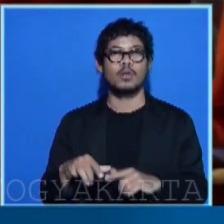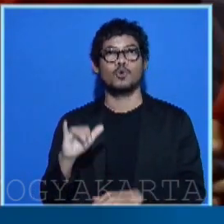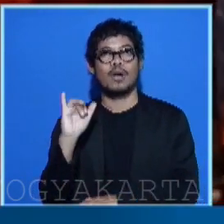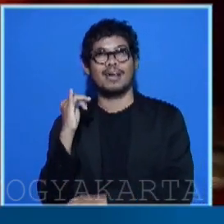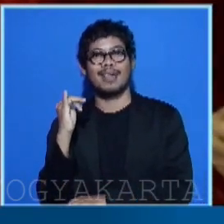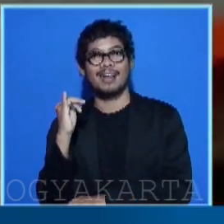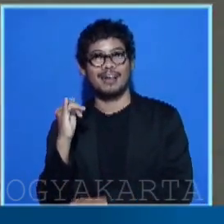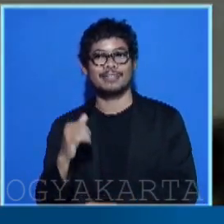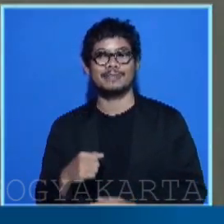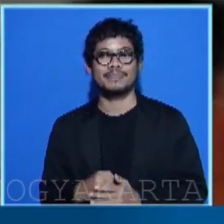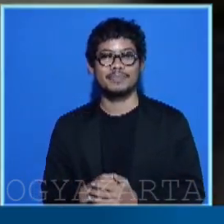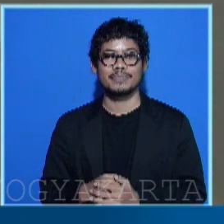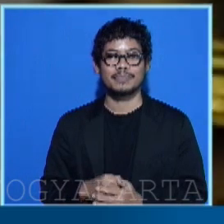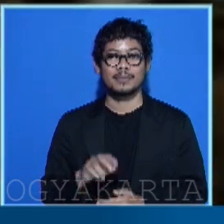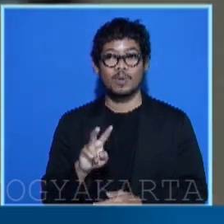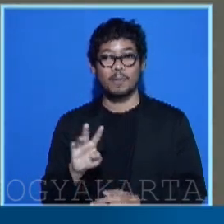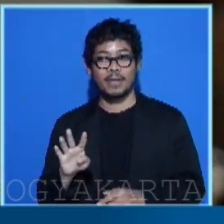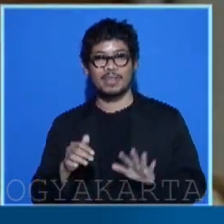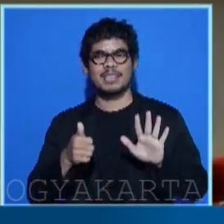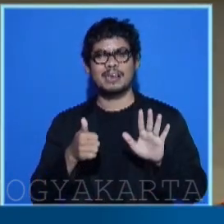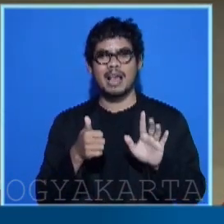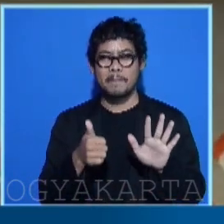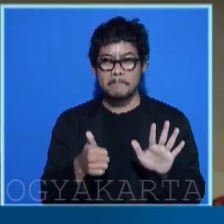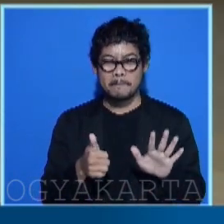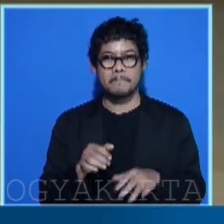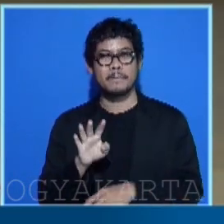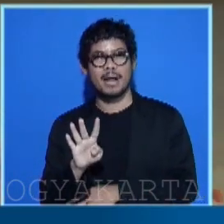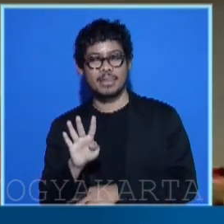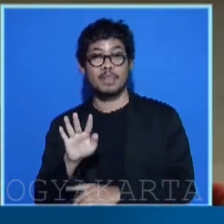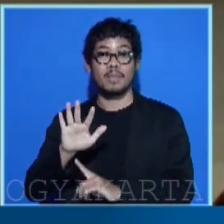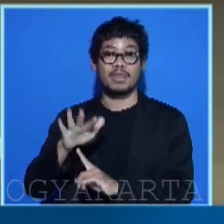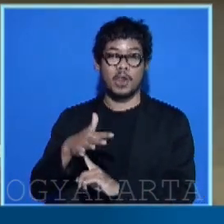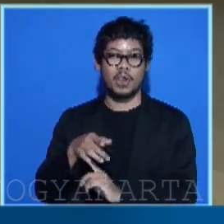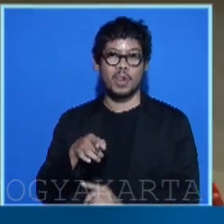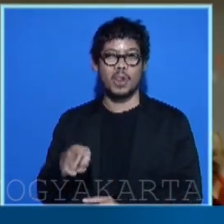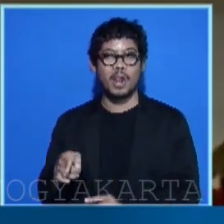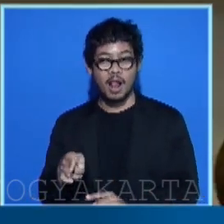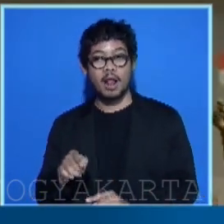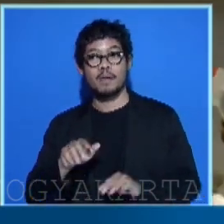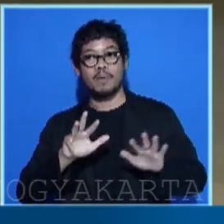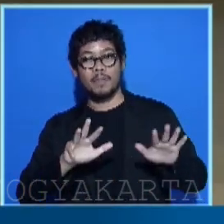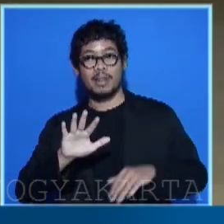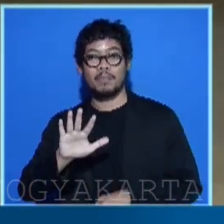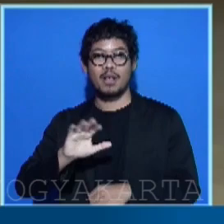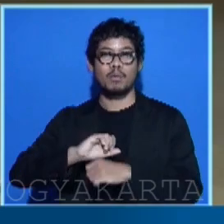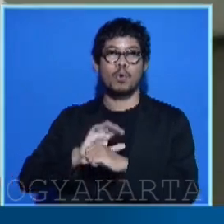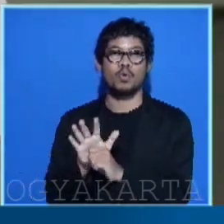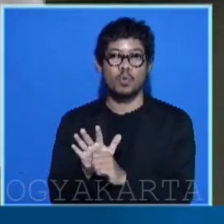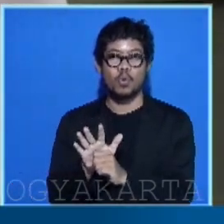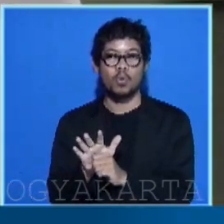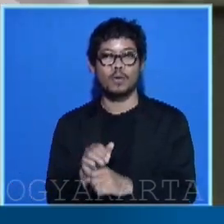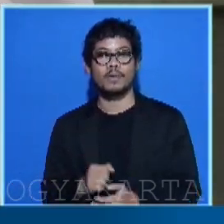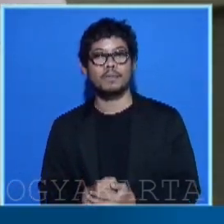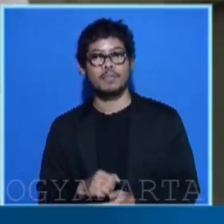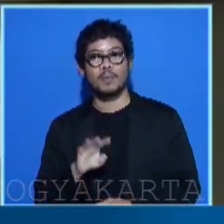kota Yogyakarta 164 dari kabupaten Bantul 95 dari Kulon Progo 56 perwakilan Kabupaten Gunung Kidul